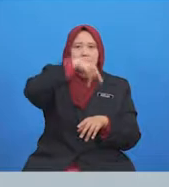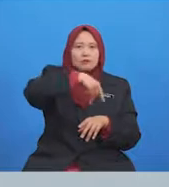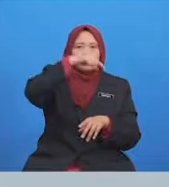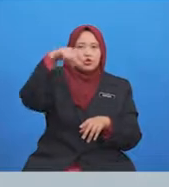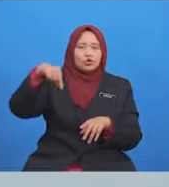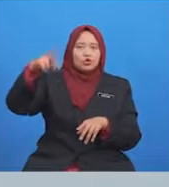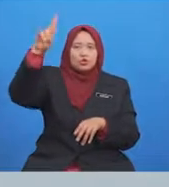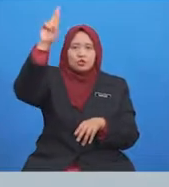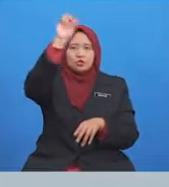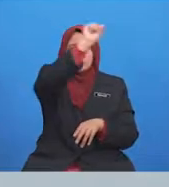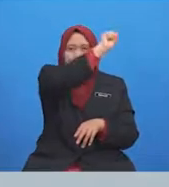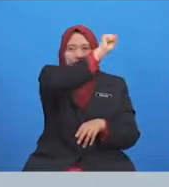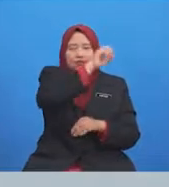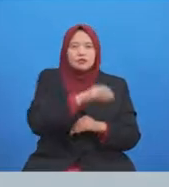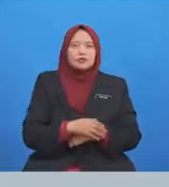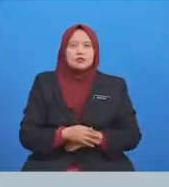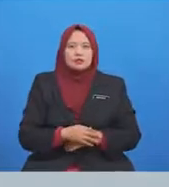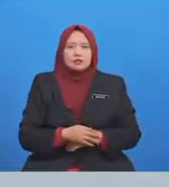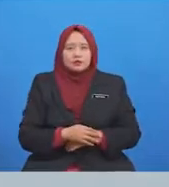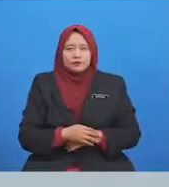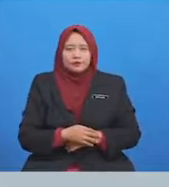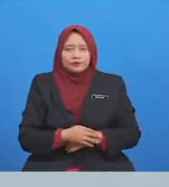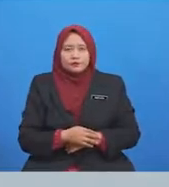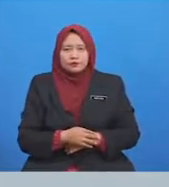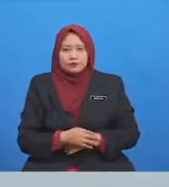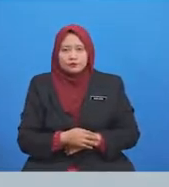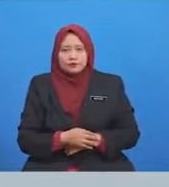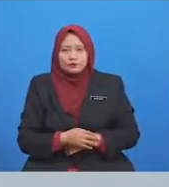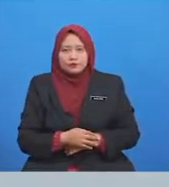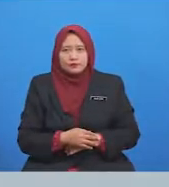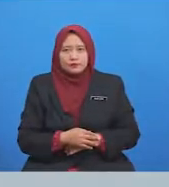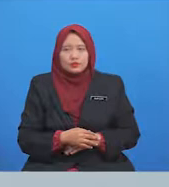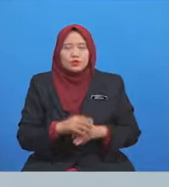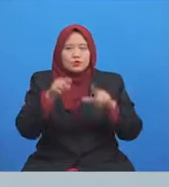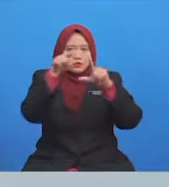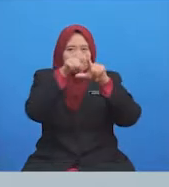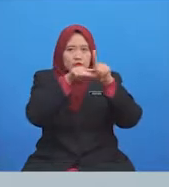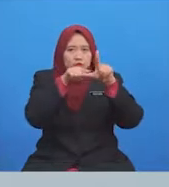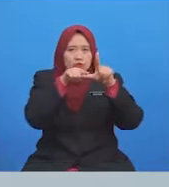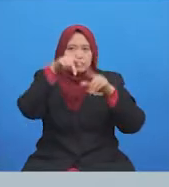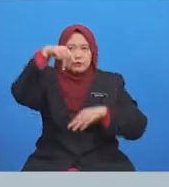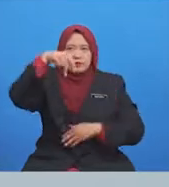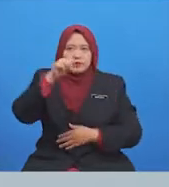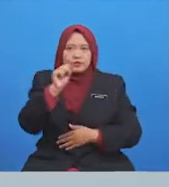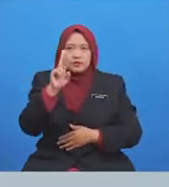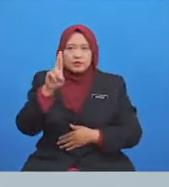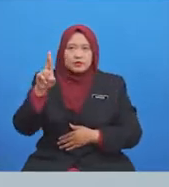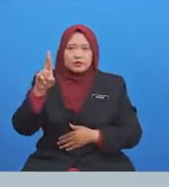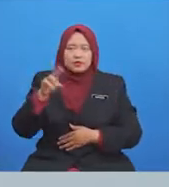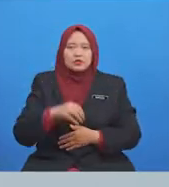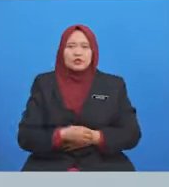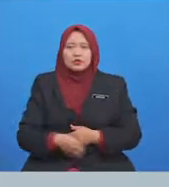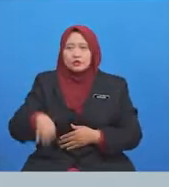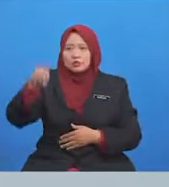dilukis dengan satu sudut pedalaman, iaitu sudut PSR dilabel sebagai sudut theta.